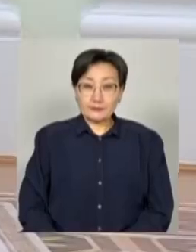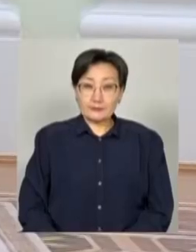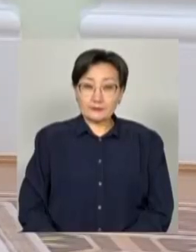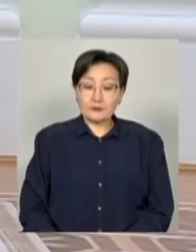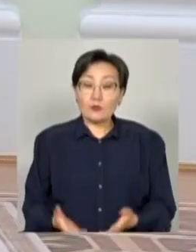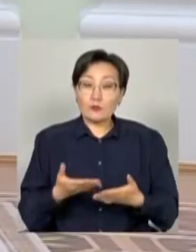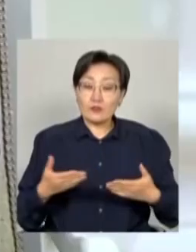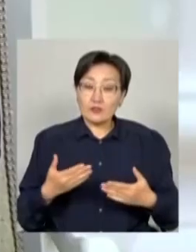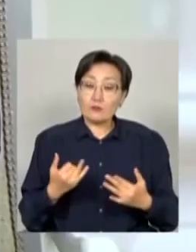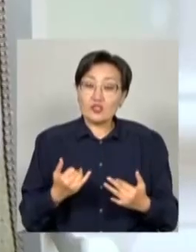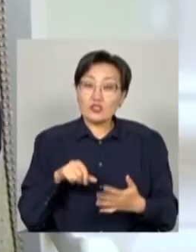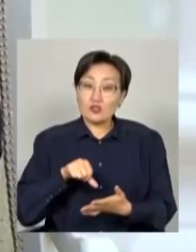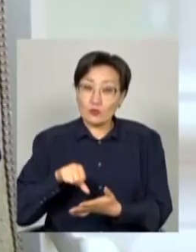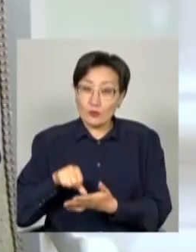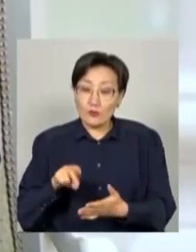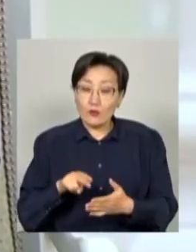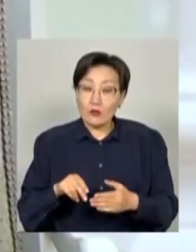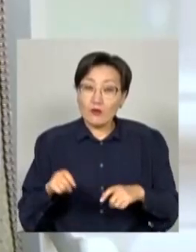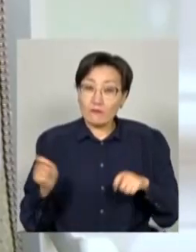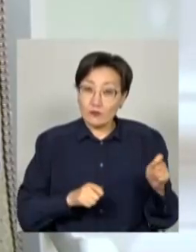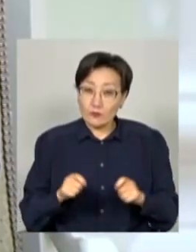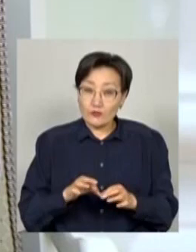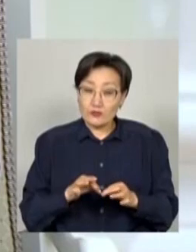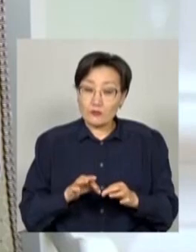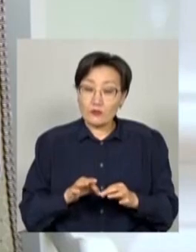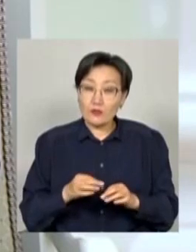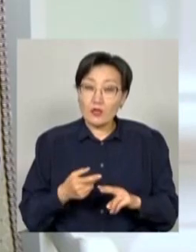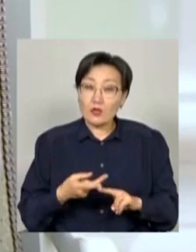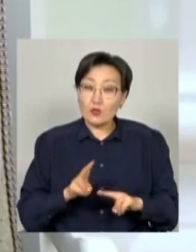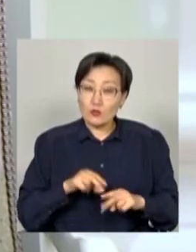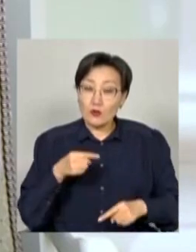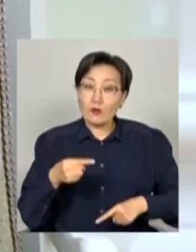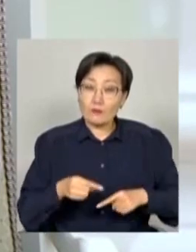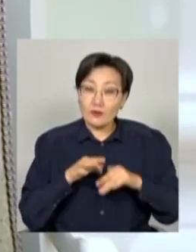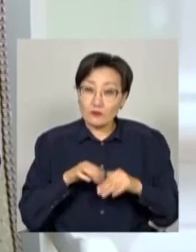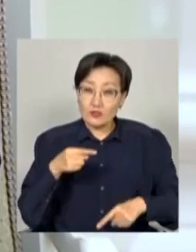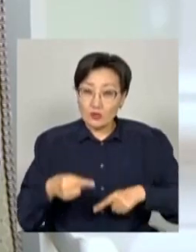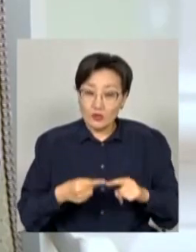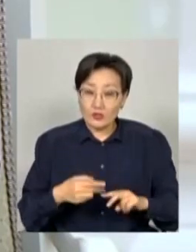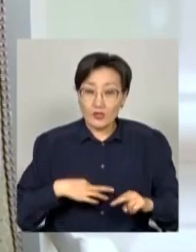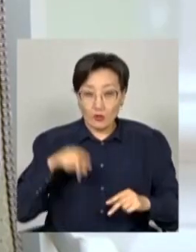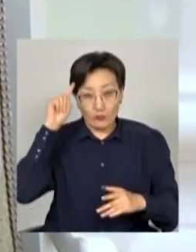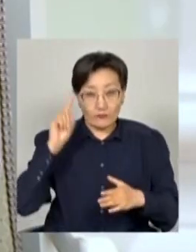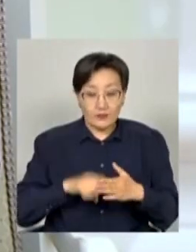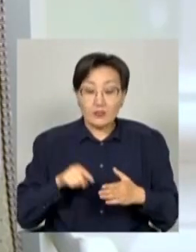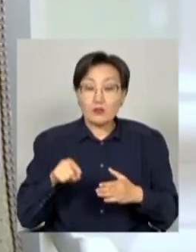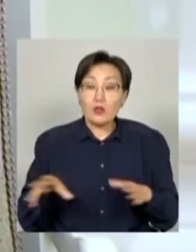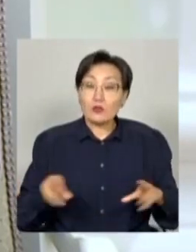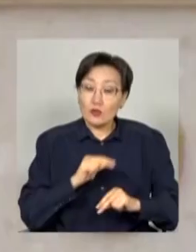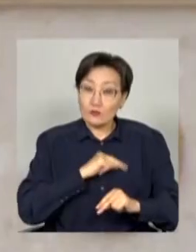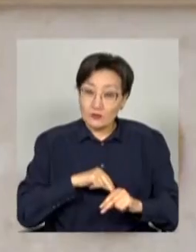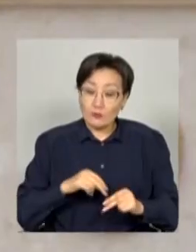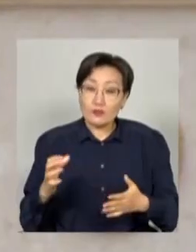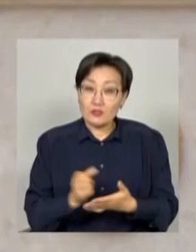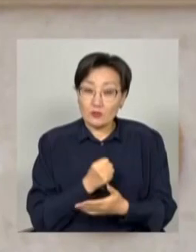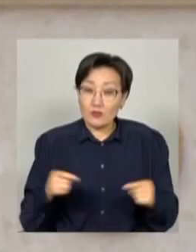Мы сейчас поучаствовали в форуме регионов, который проводится регулярно. Уверен, что и там коллеги добьются